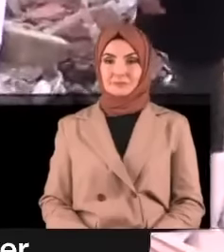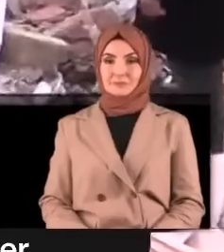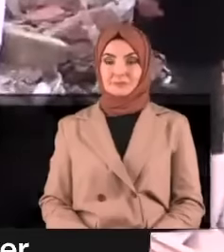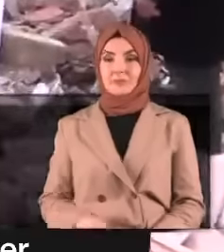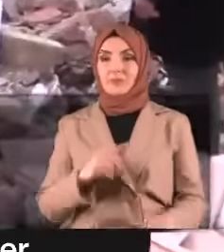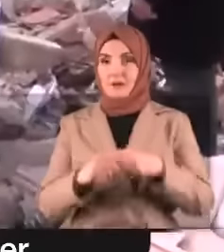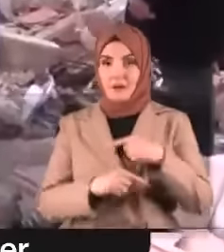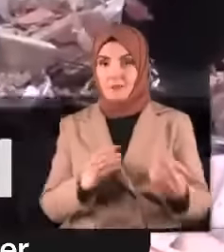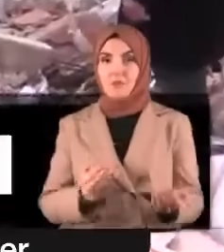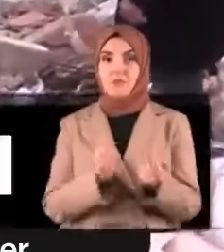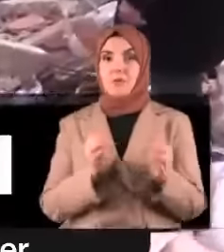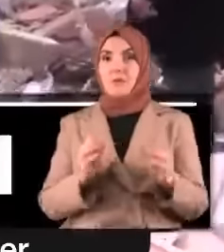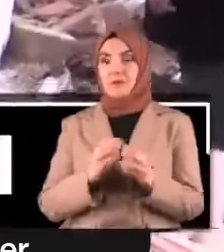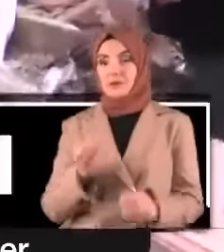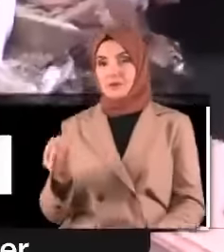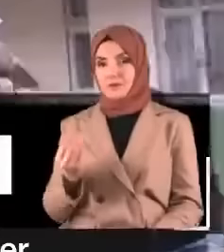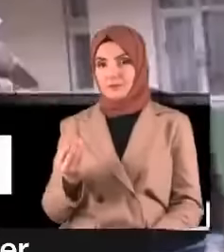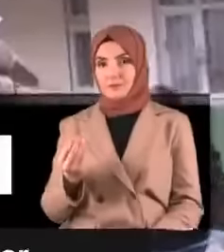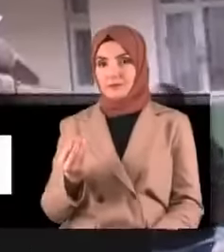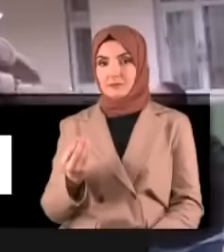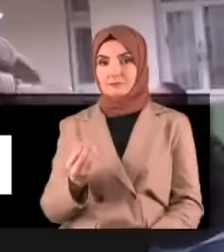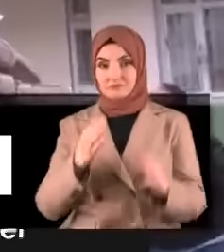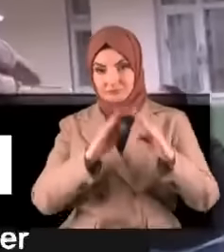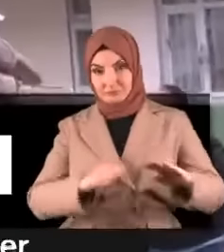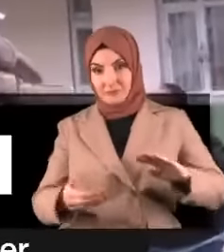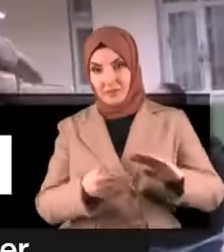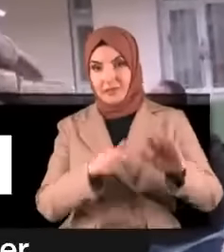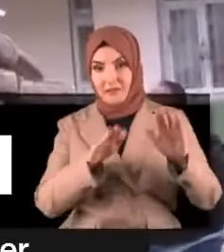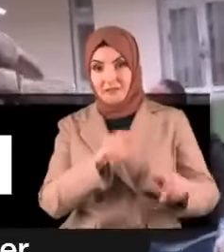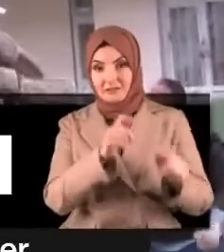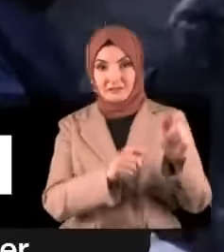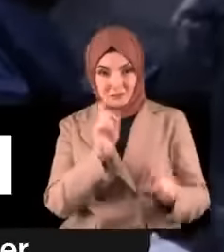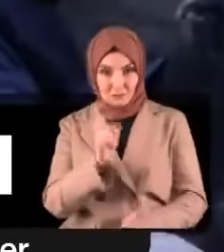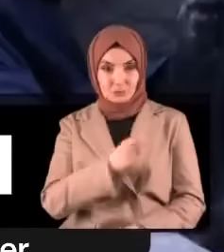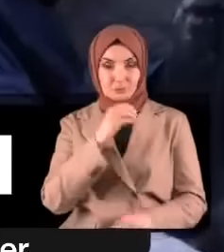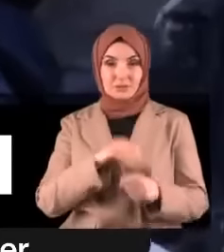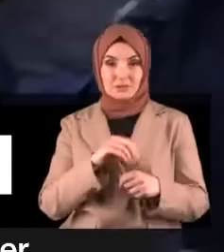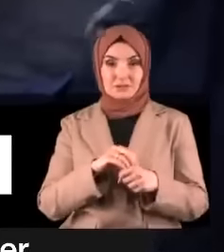Arama kurtarma ekipleri enkaz altında kalanlara ulaşmak için zamanla yarıştı.